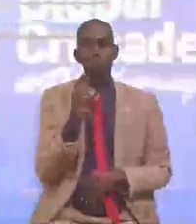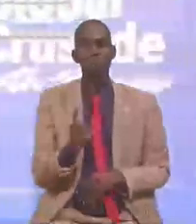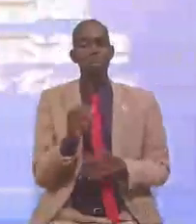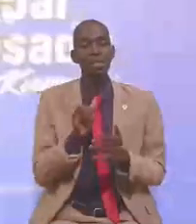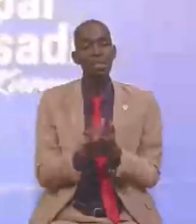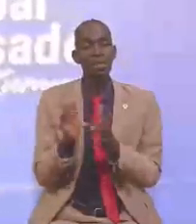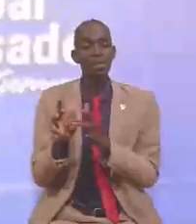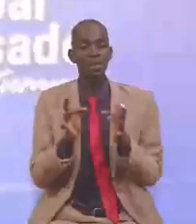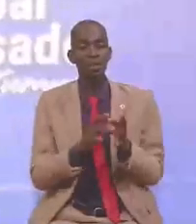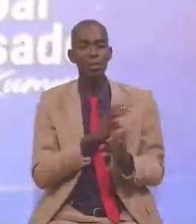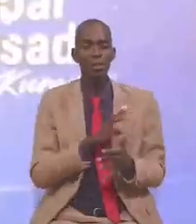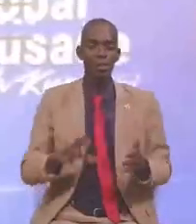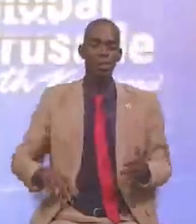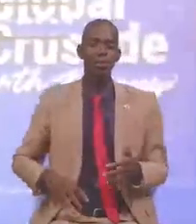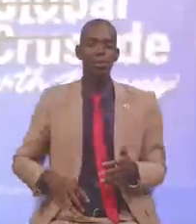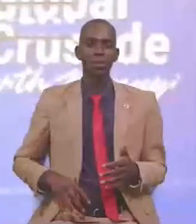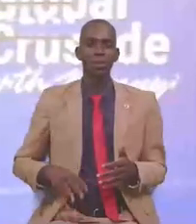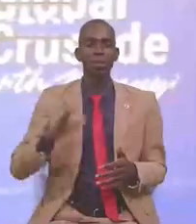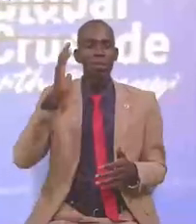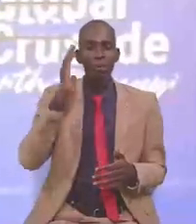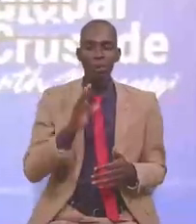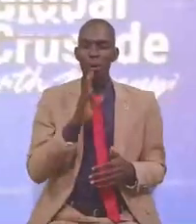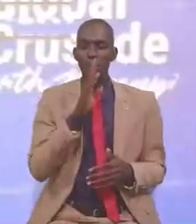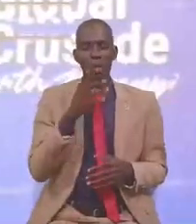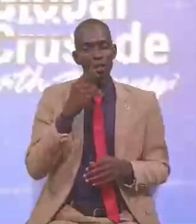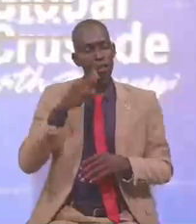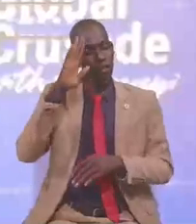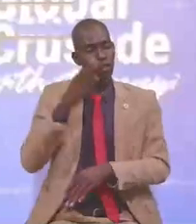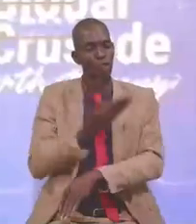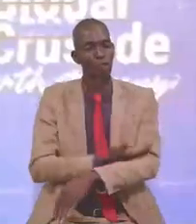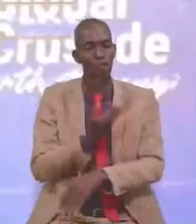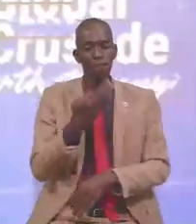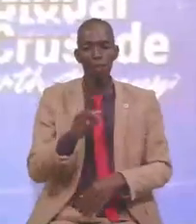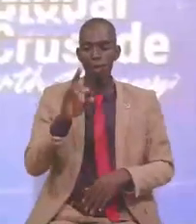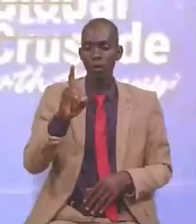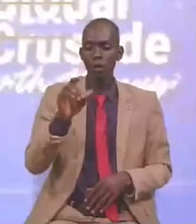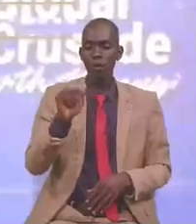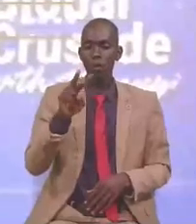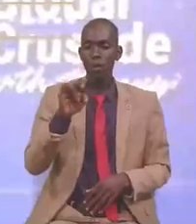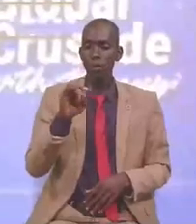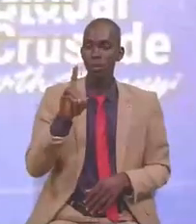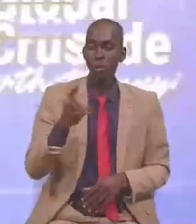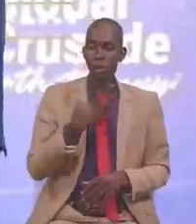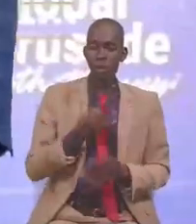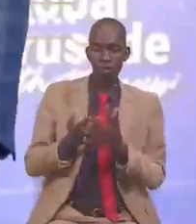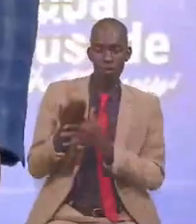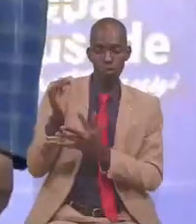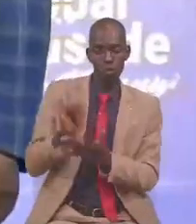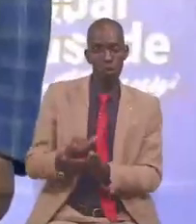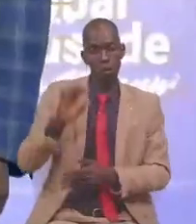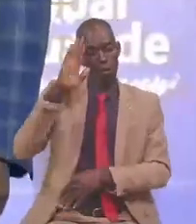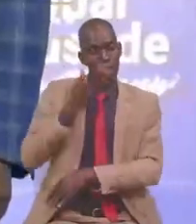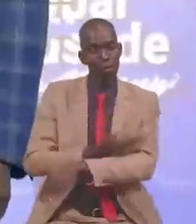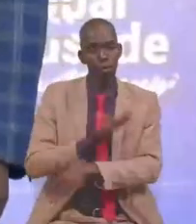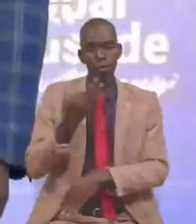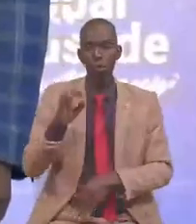que Jésus-Christ sera le fils de David et par ce fils de David, le salut